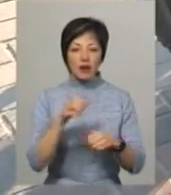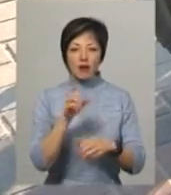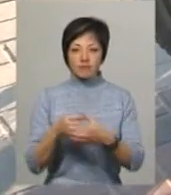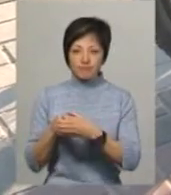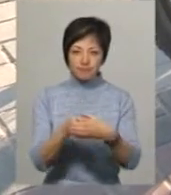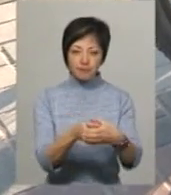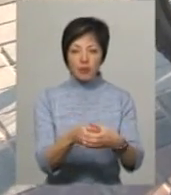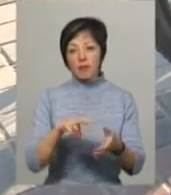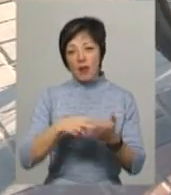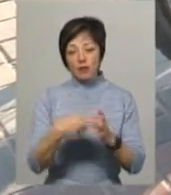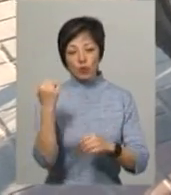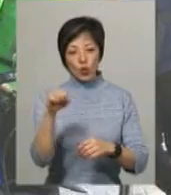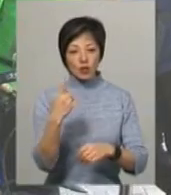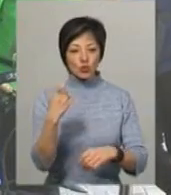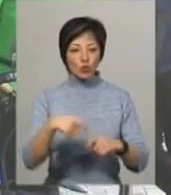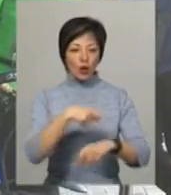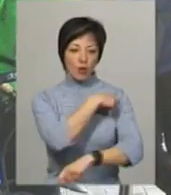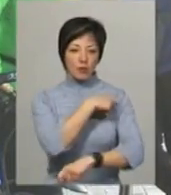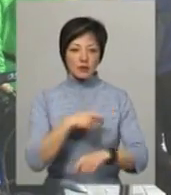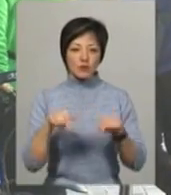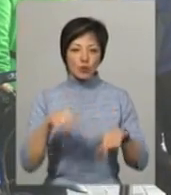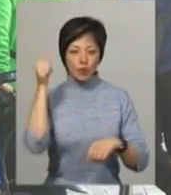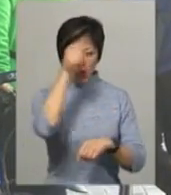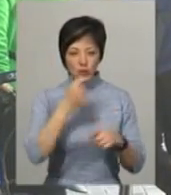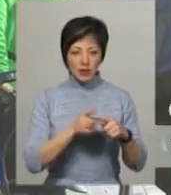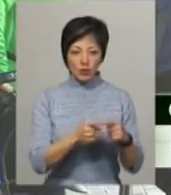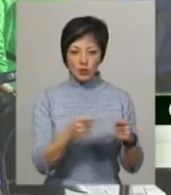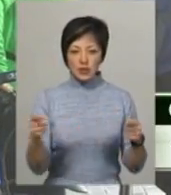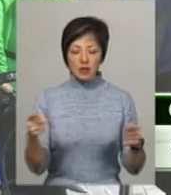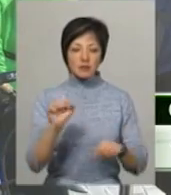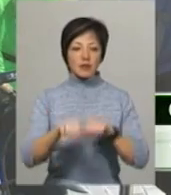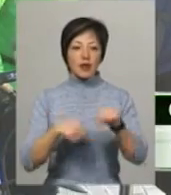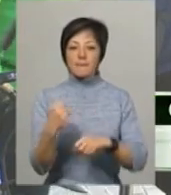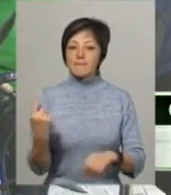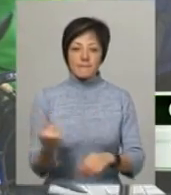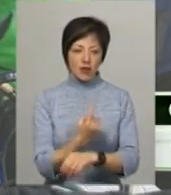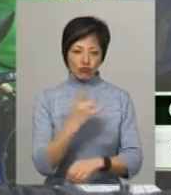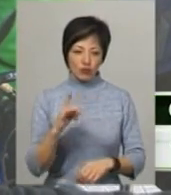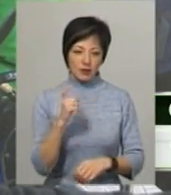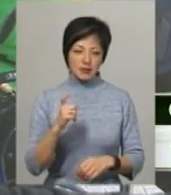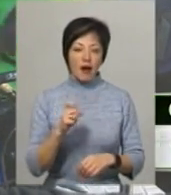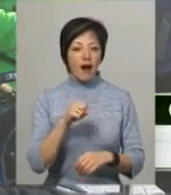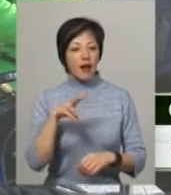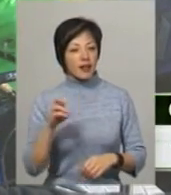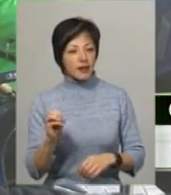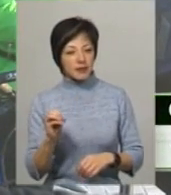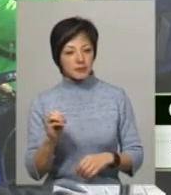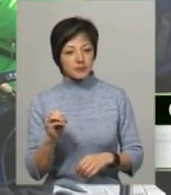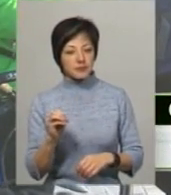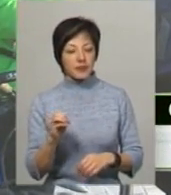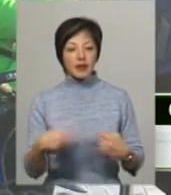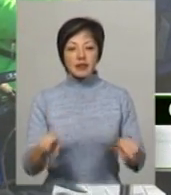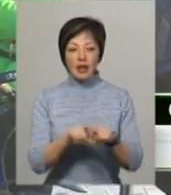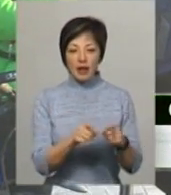У планах подолати 100 кілометрів. Цього року на таку дистанцію ми будемо їхати вперше. Але